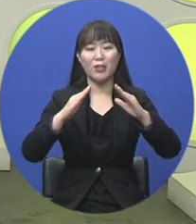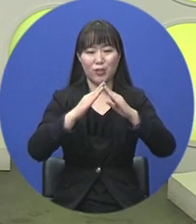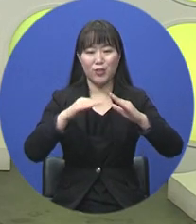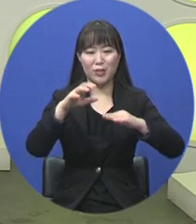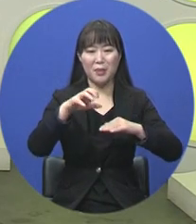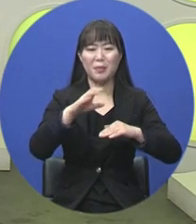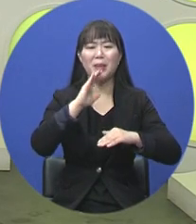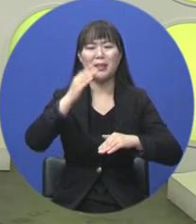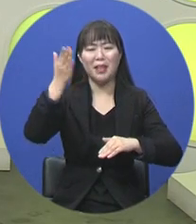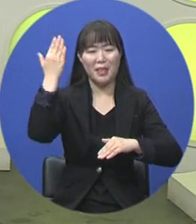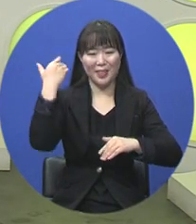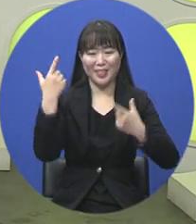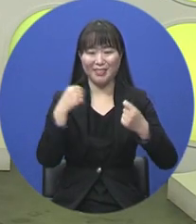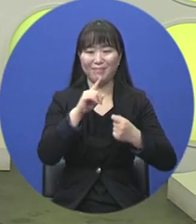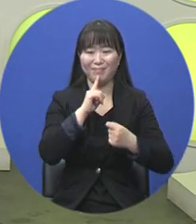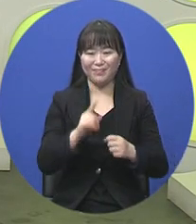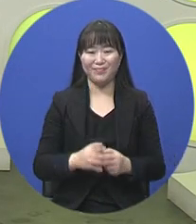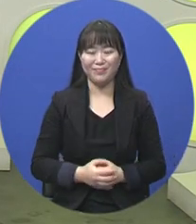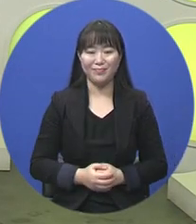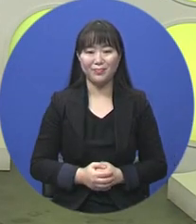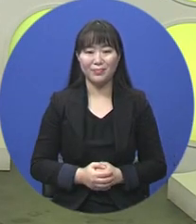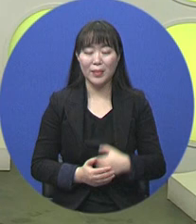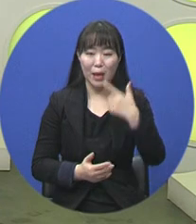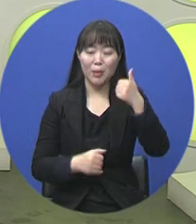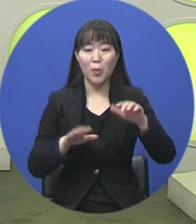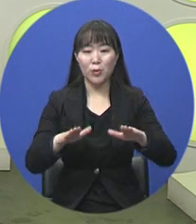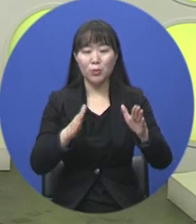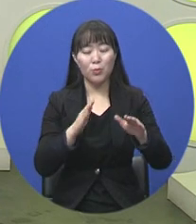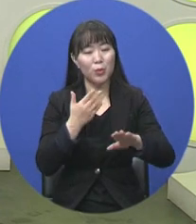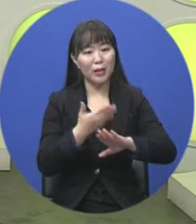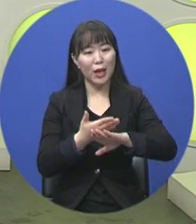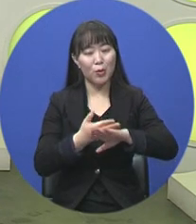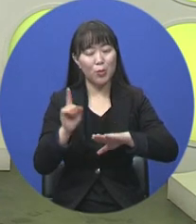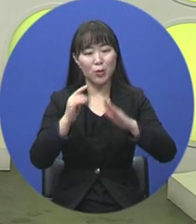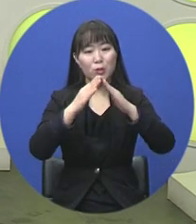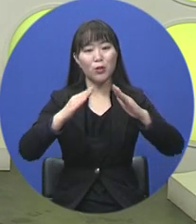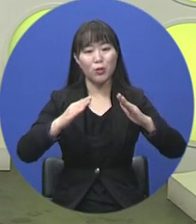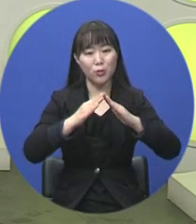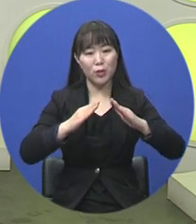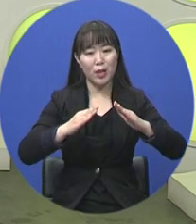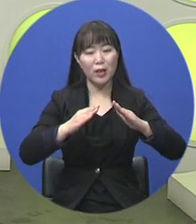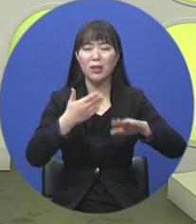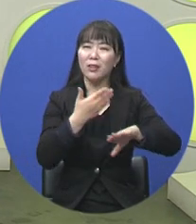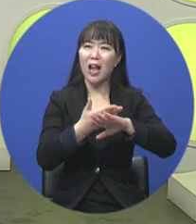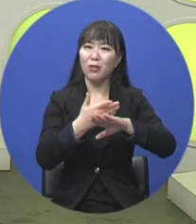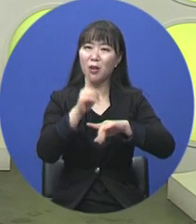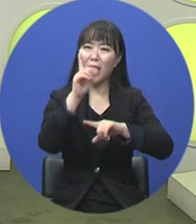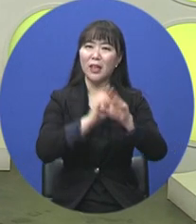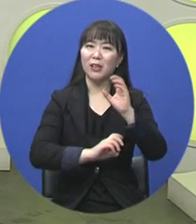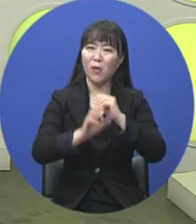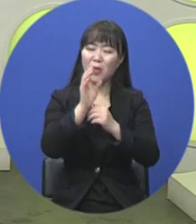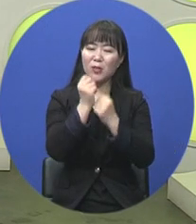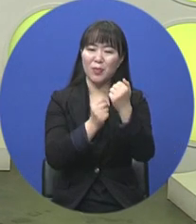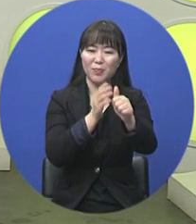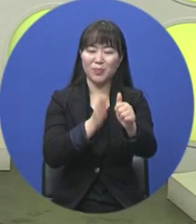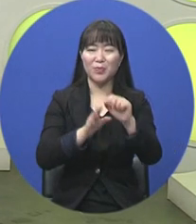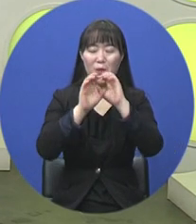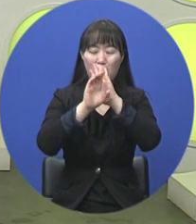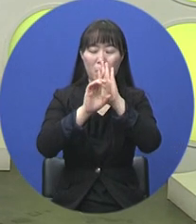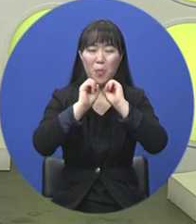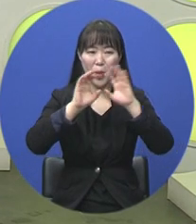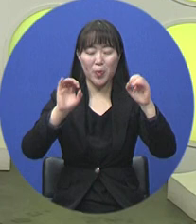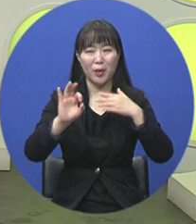그러면서 입주할 때 예 뭐 앞 언니 오늘 한번 다른거 전재 또 다른거 1개만 탁 설명해 주세요 홍보해주세요